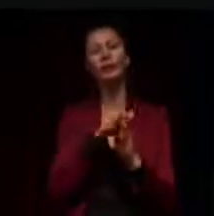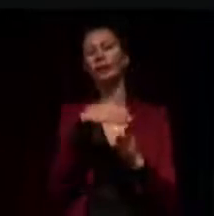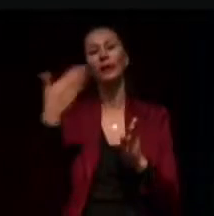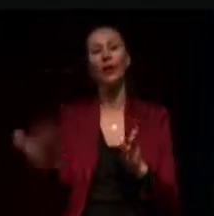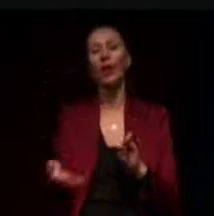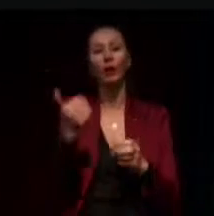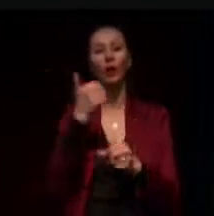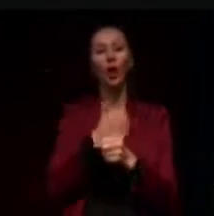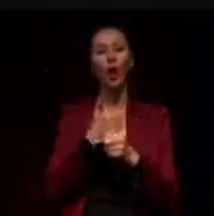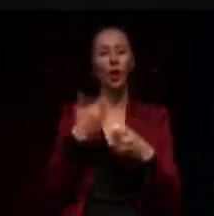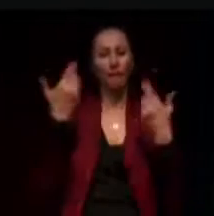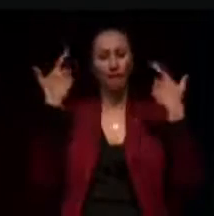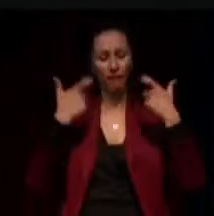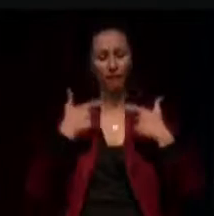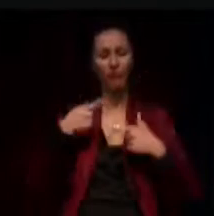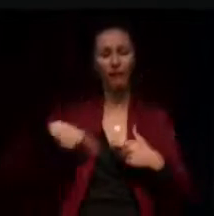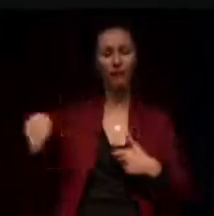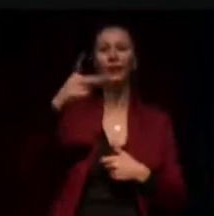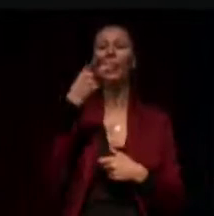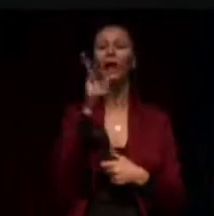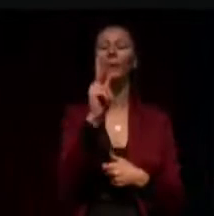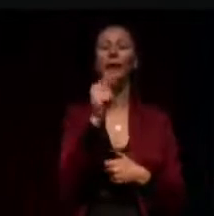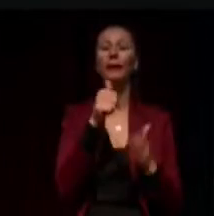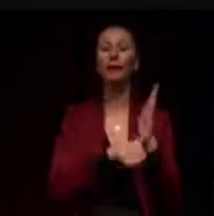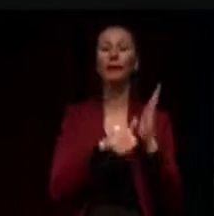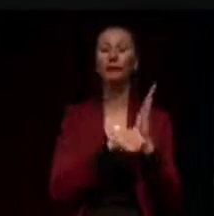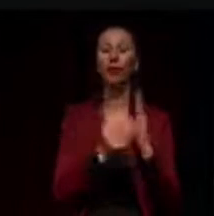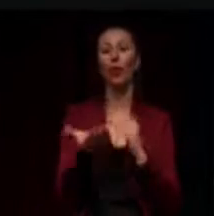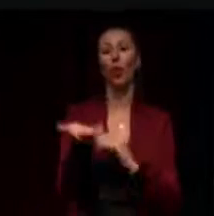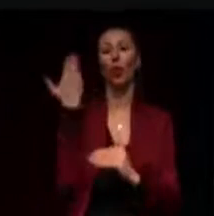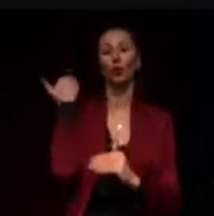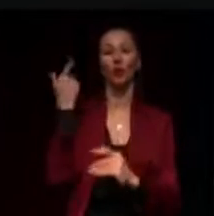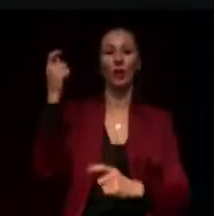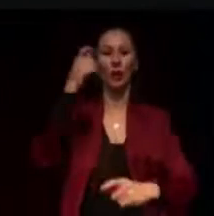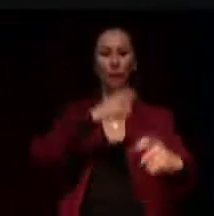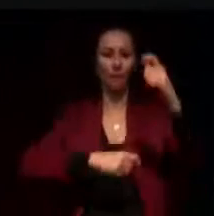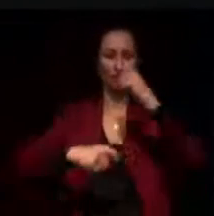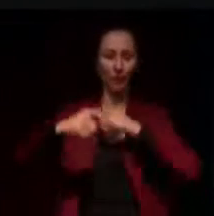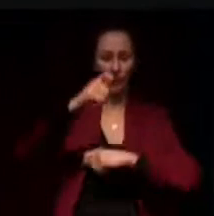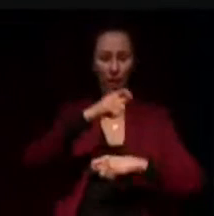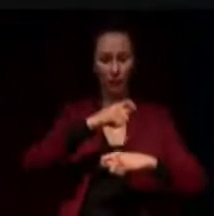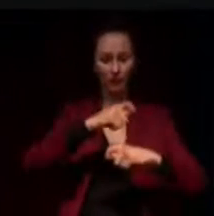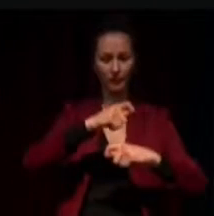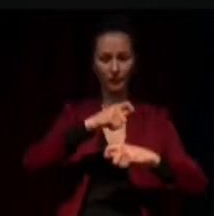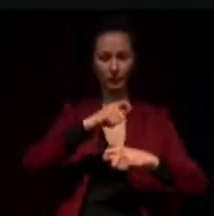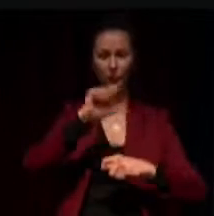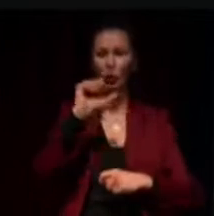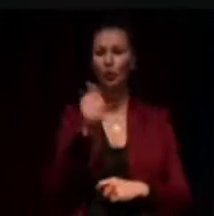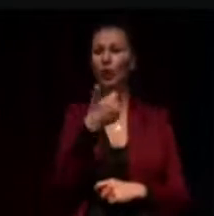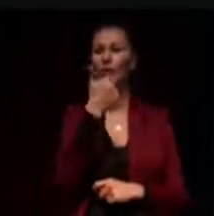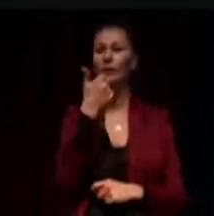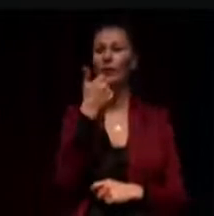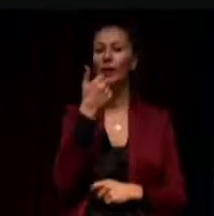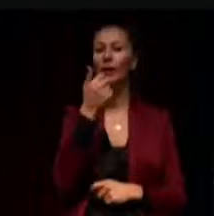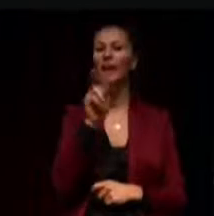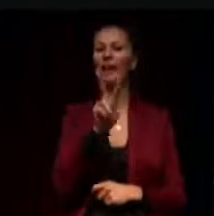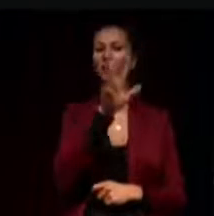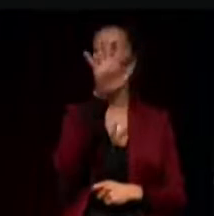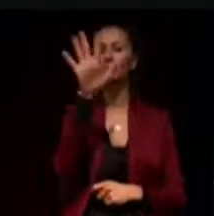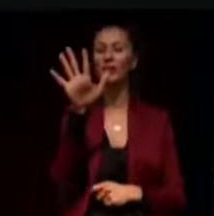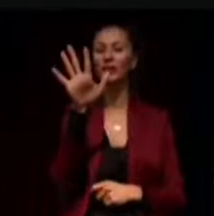görev, bizlere düşen görev, 2000 yılından önce yapılan, özellikle 75